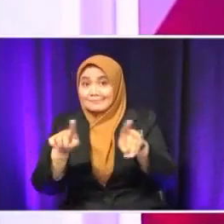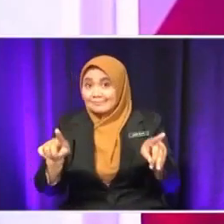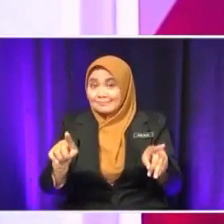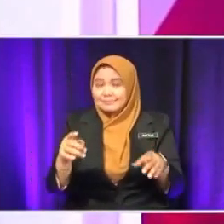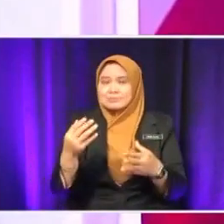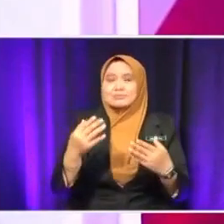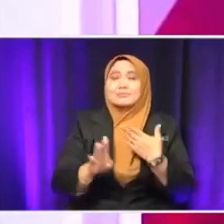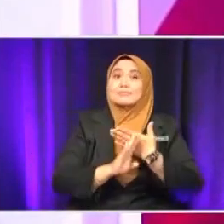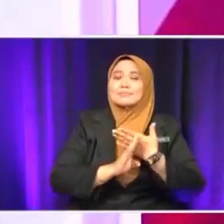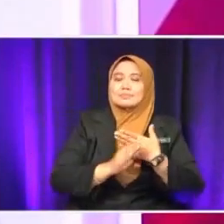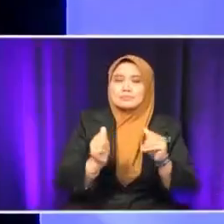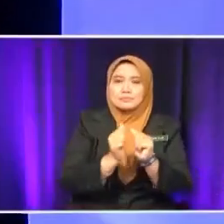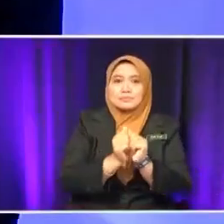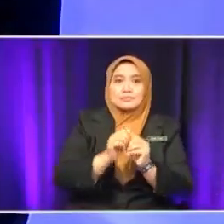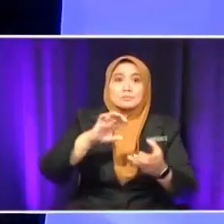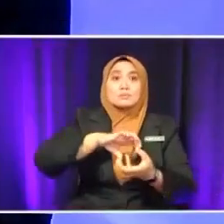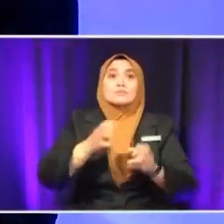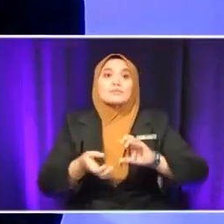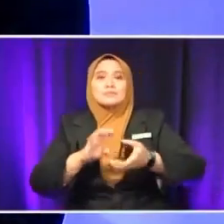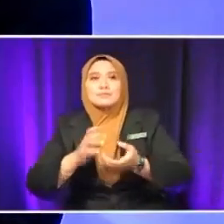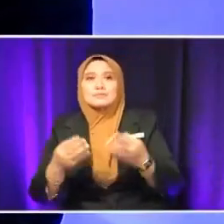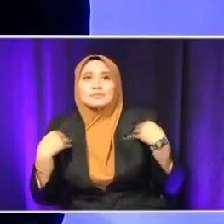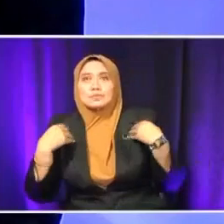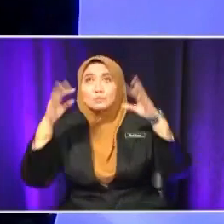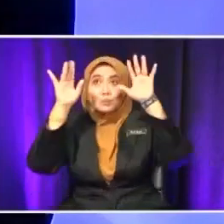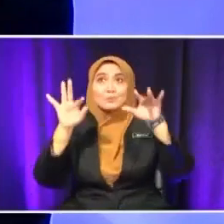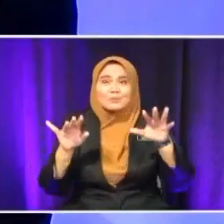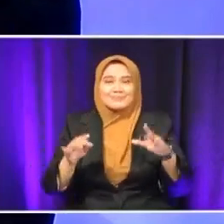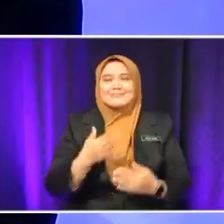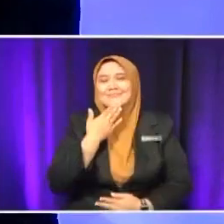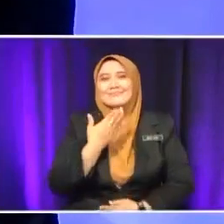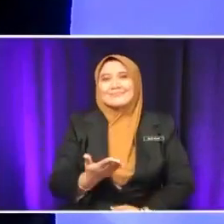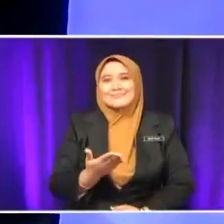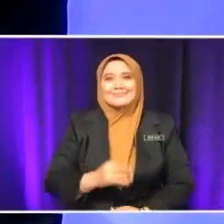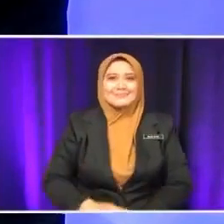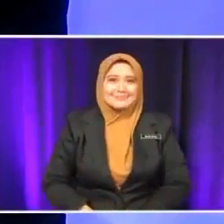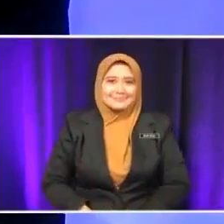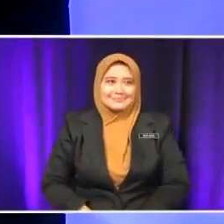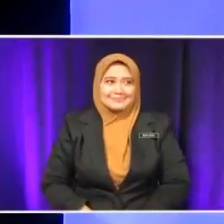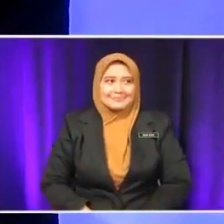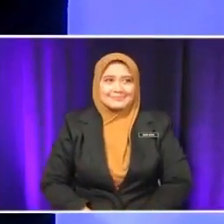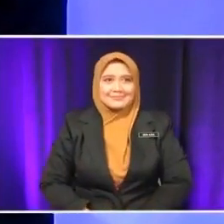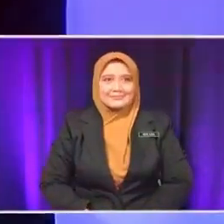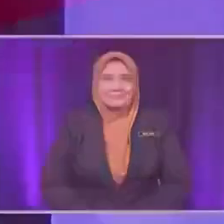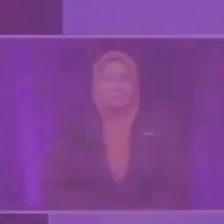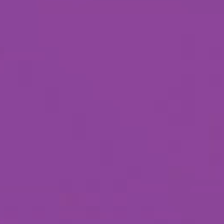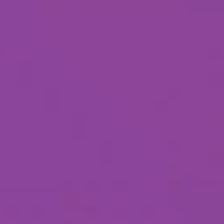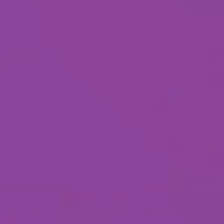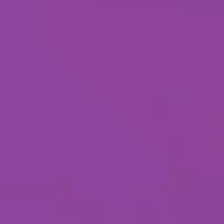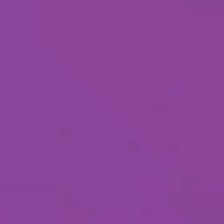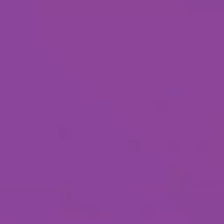ya sekarang ni, Chris. Betul-betul. Takut musim hujan eh. Okey, terima kasih cikgu. Sama-sama. Okey, Kuantan ni. Okey, jap. Pagi.